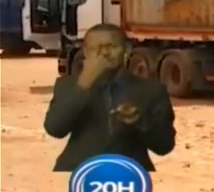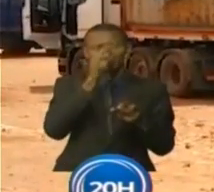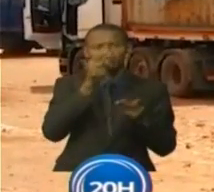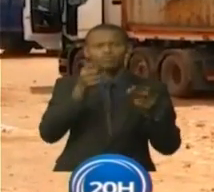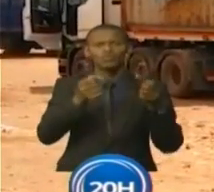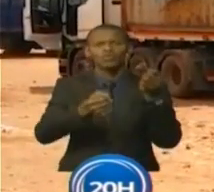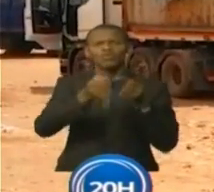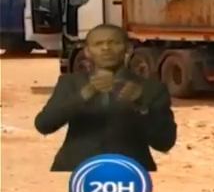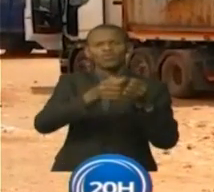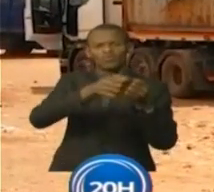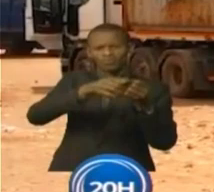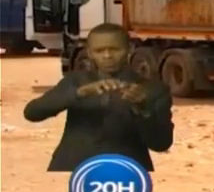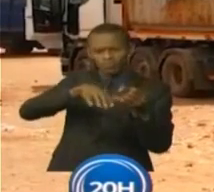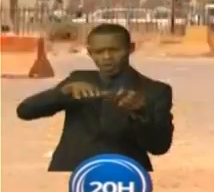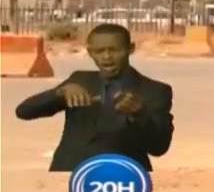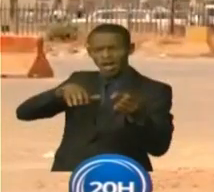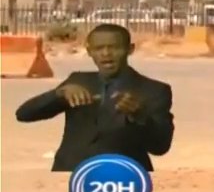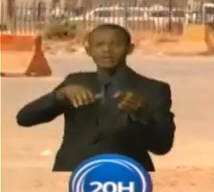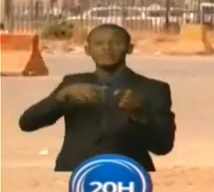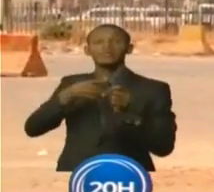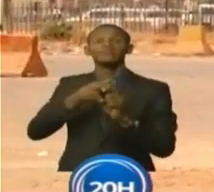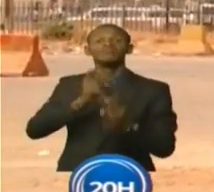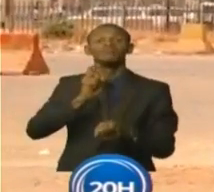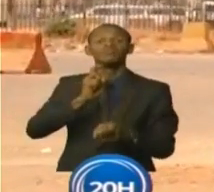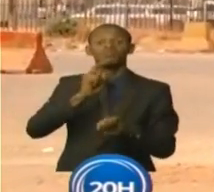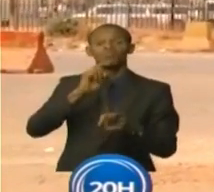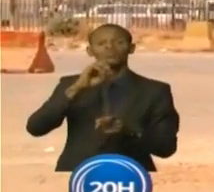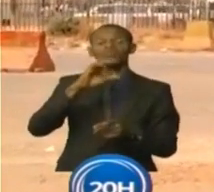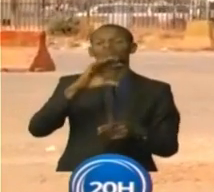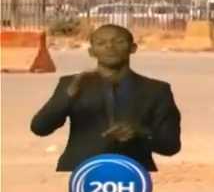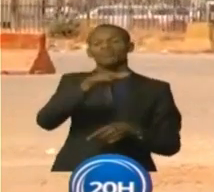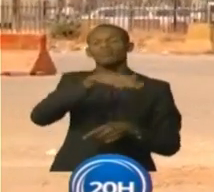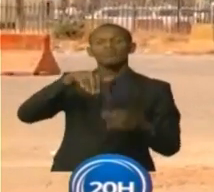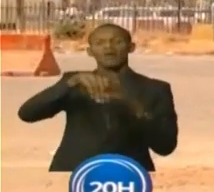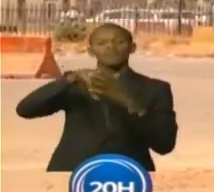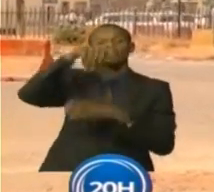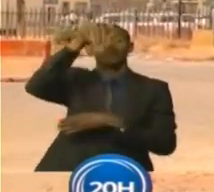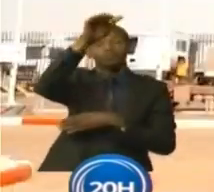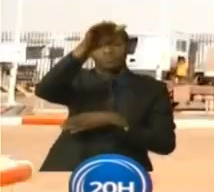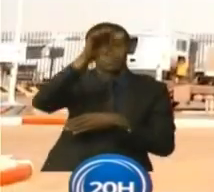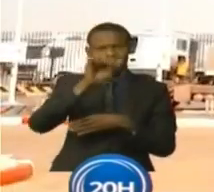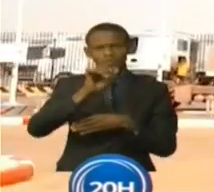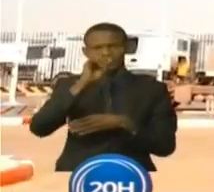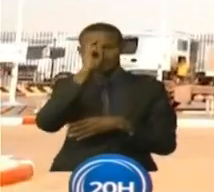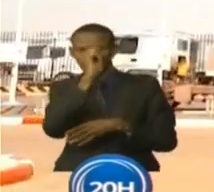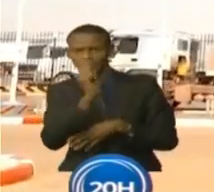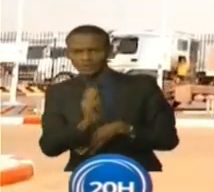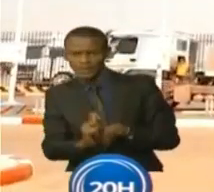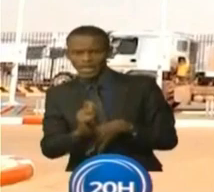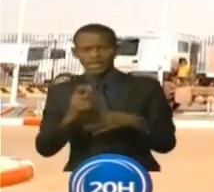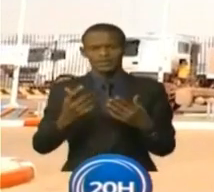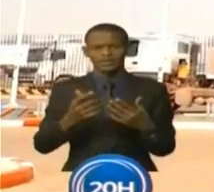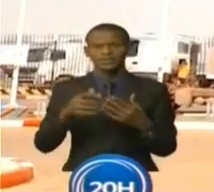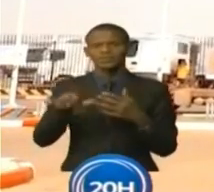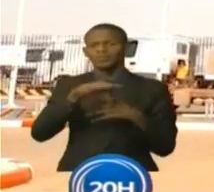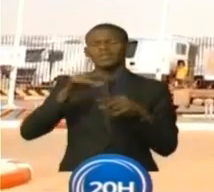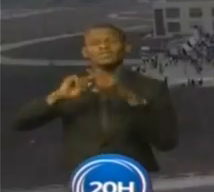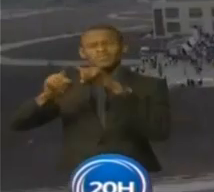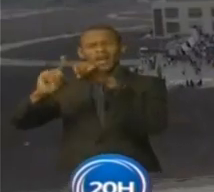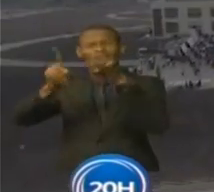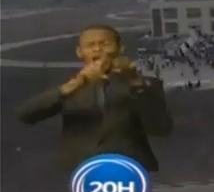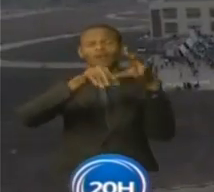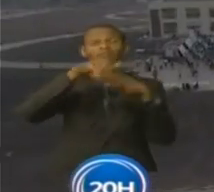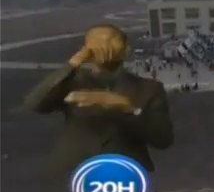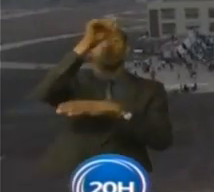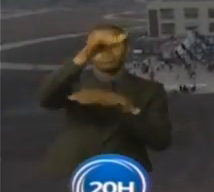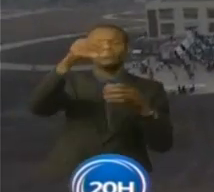ports de l'Afrique australe, Mombasa, Dar es Salaam, Beira et Durban. À 135 km de Kasumbalesa,